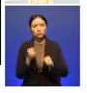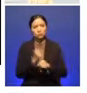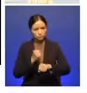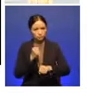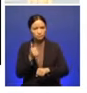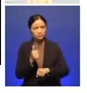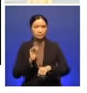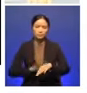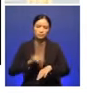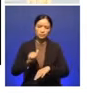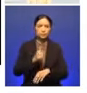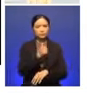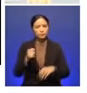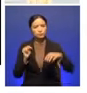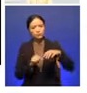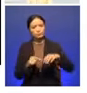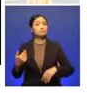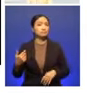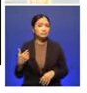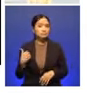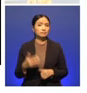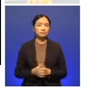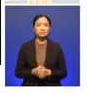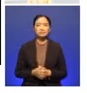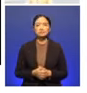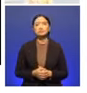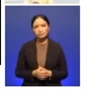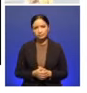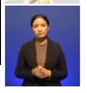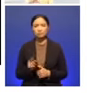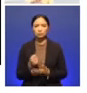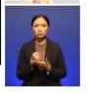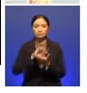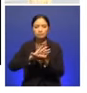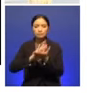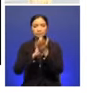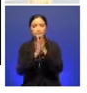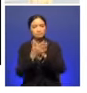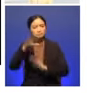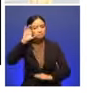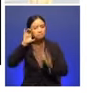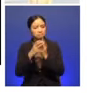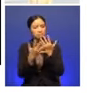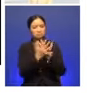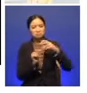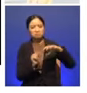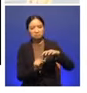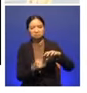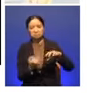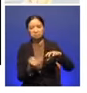ามารถเรื่องดีๆที่เกิดขึ้นนะคะซึ่งอันนี้มันได้เปลี่ยนมันเป็นการเปลี่ยนภาพของเรือนจำ